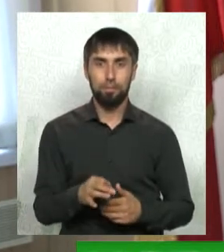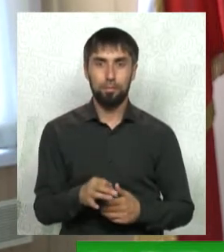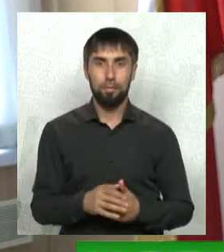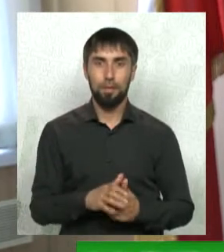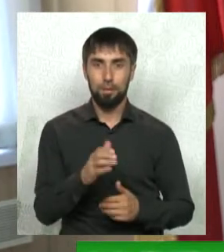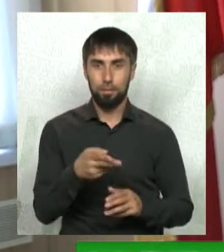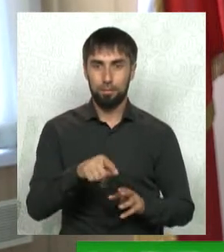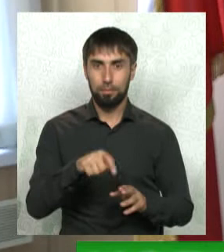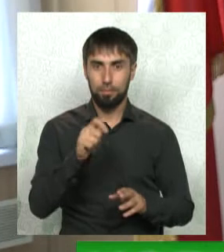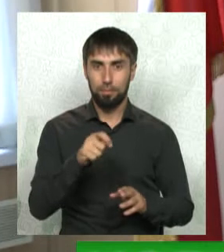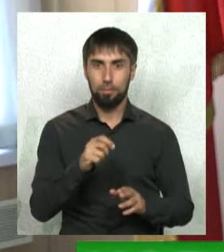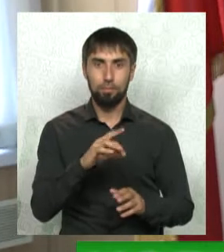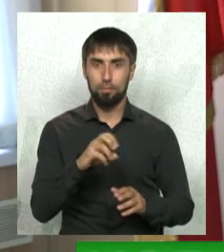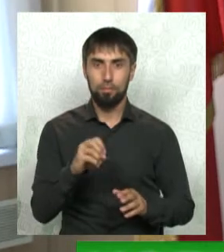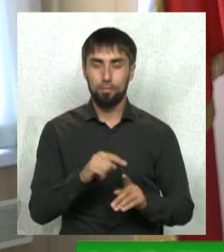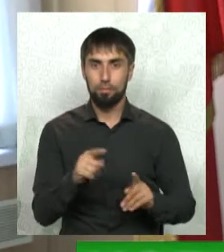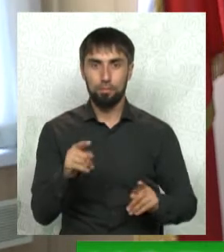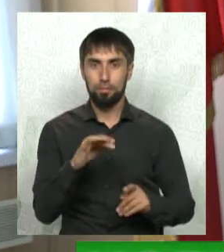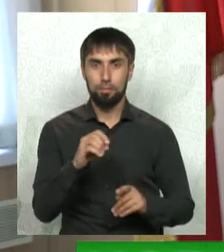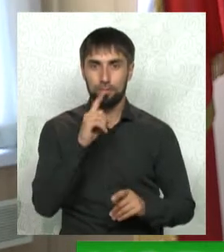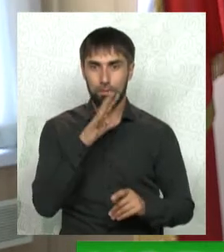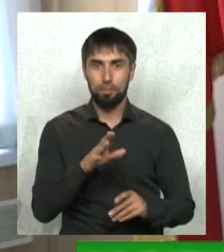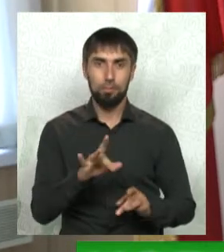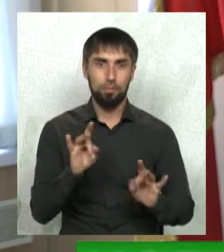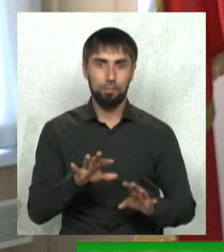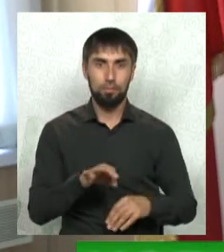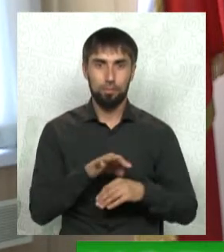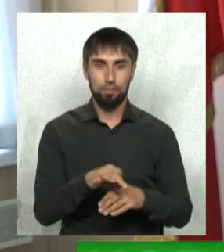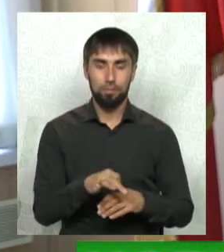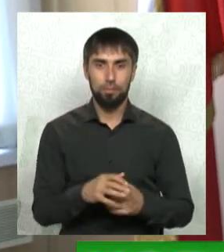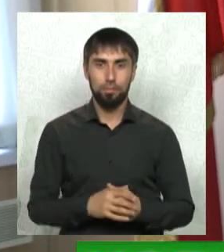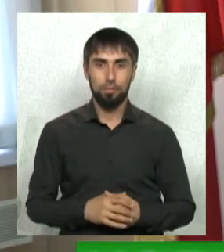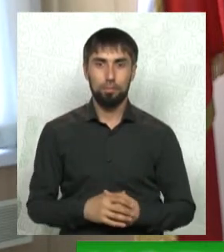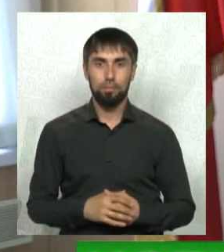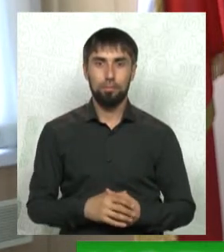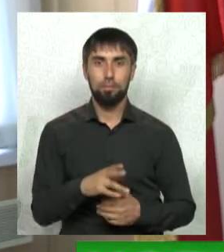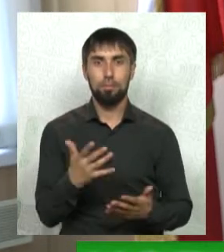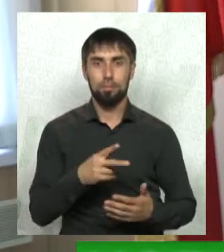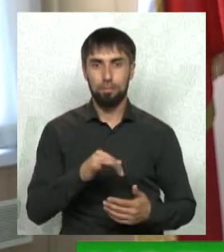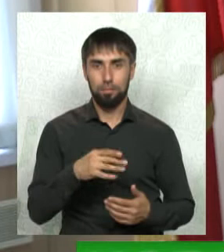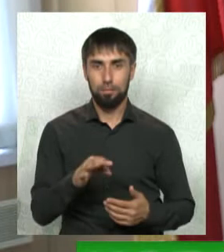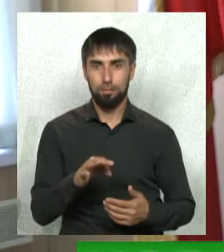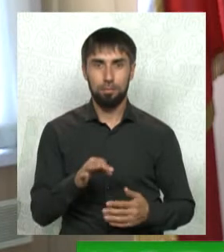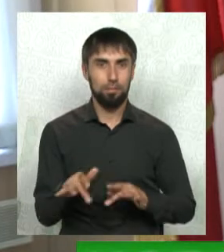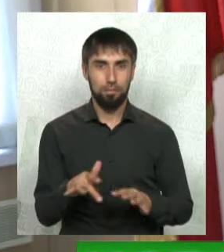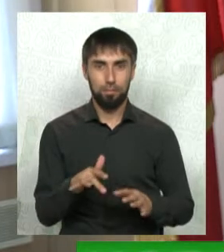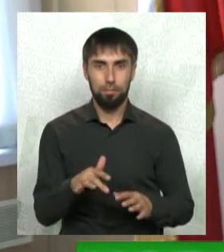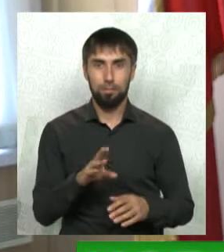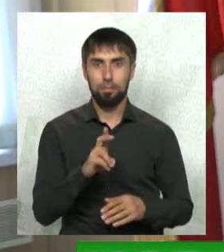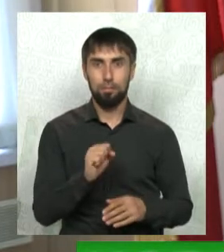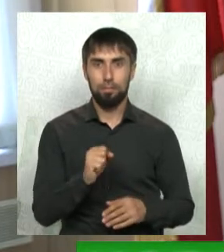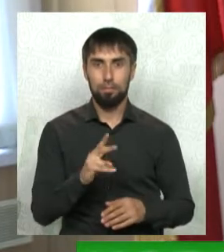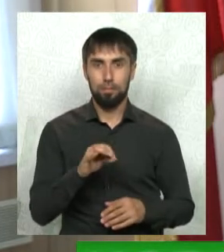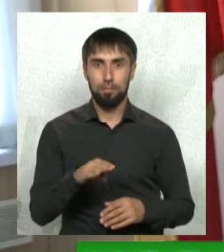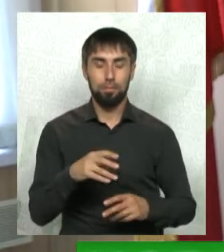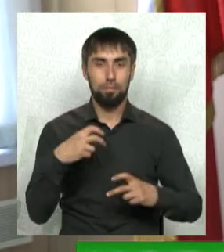этого воскресенья более уже не будет в ресторанах проводиться какие-либо мероприятия, банкеты,